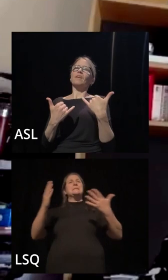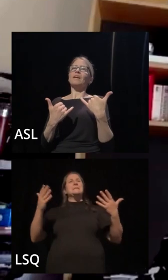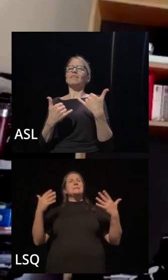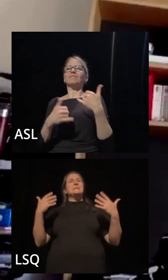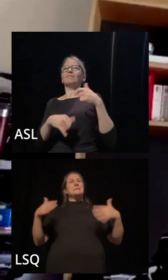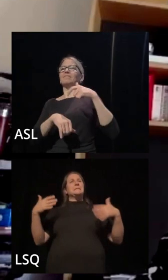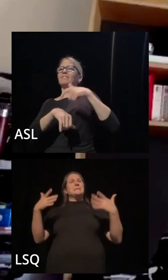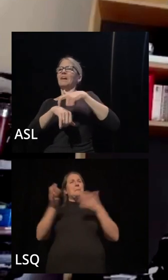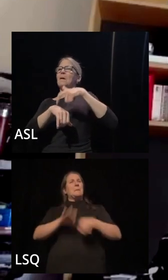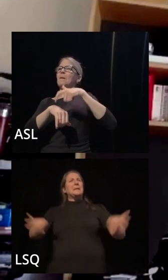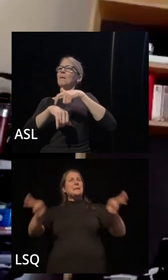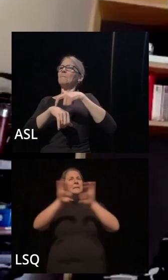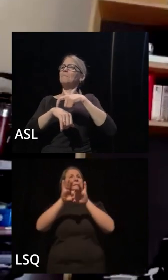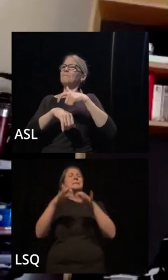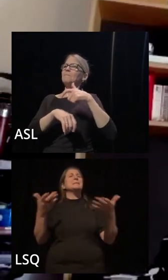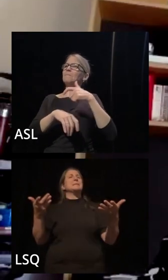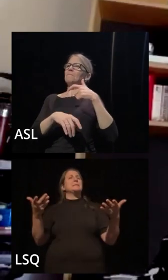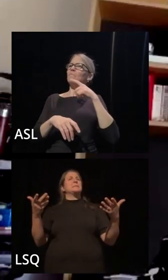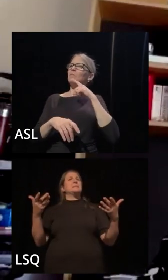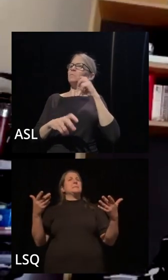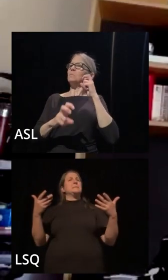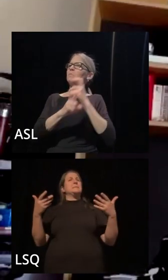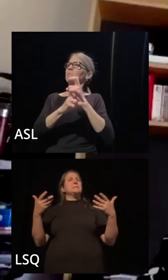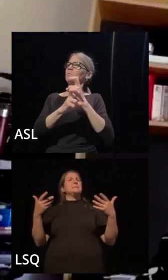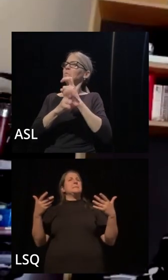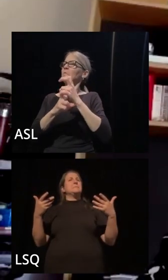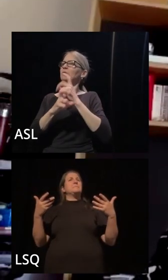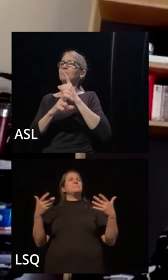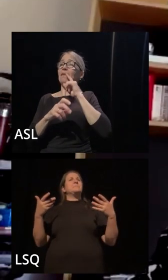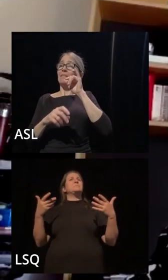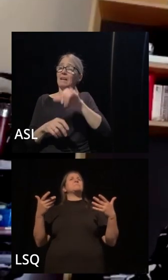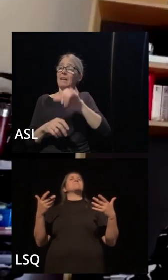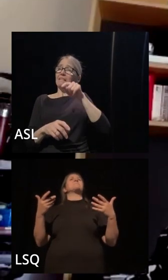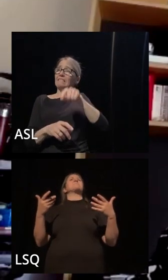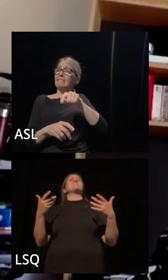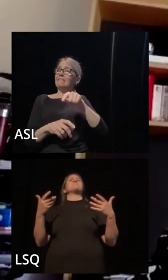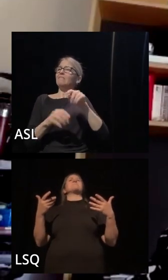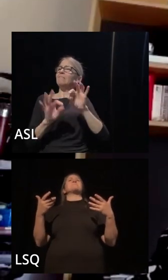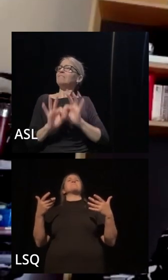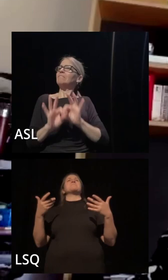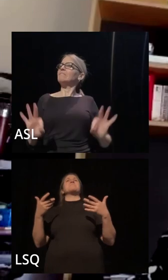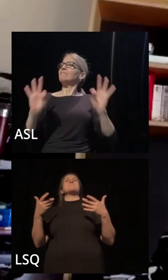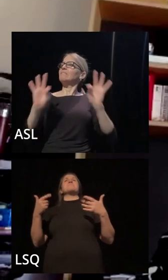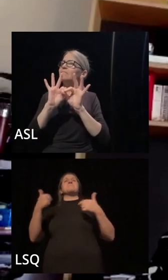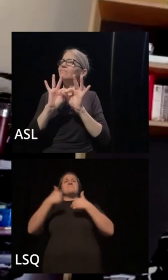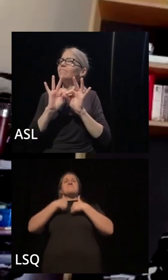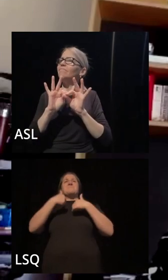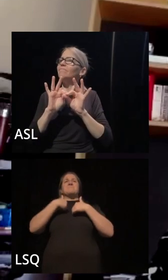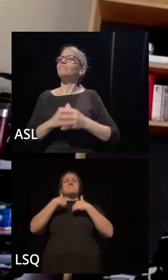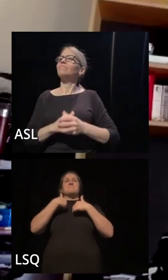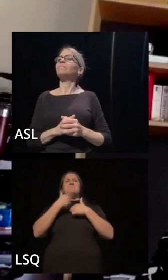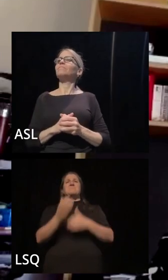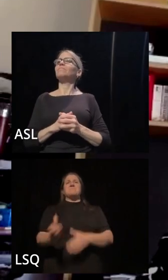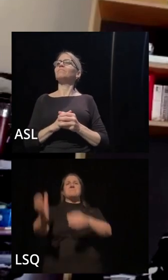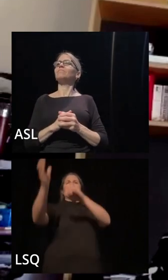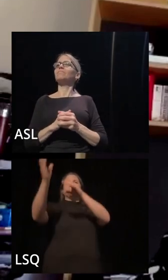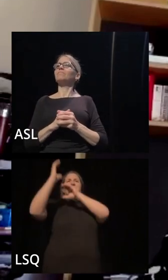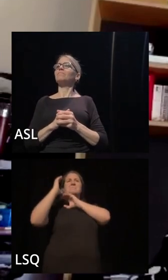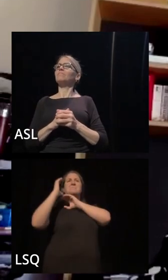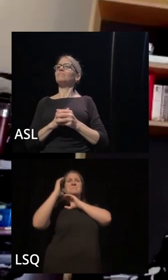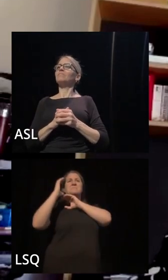critique, que ces entreprises et ces initiatives que nous portons, elles